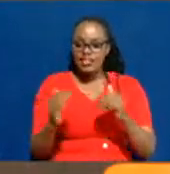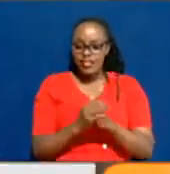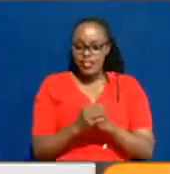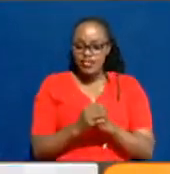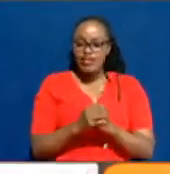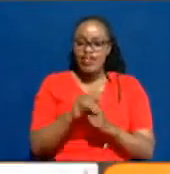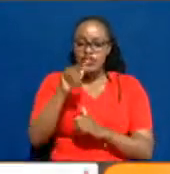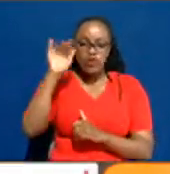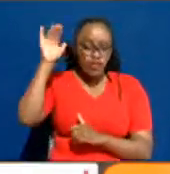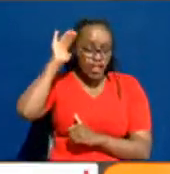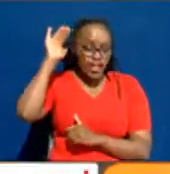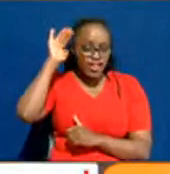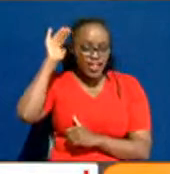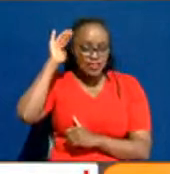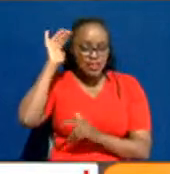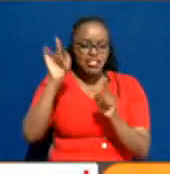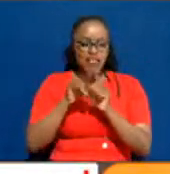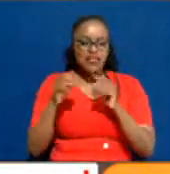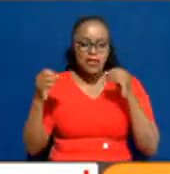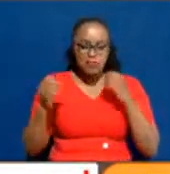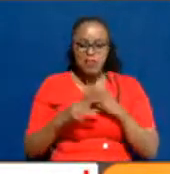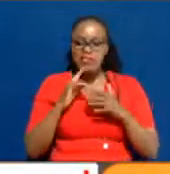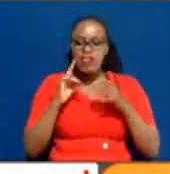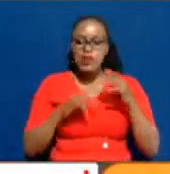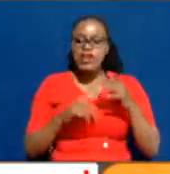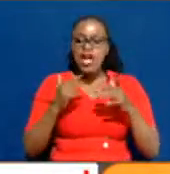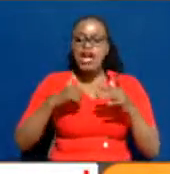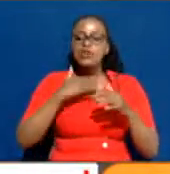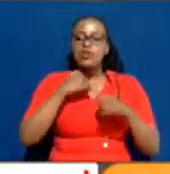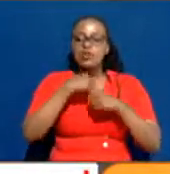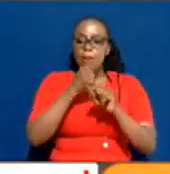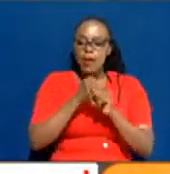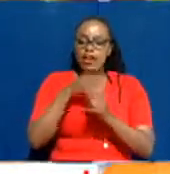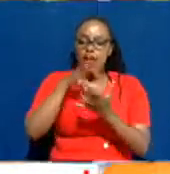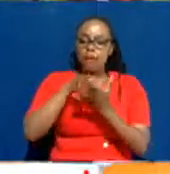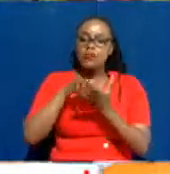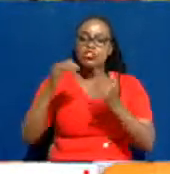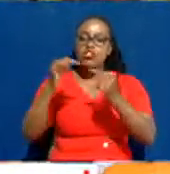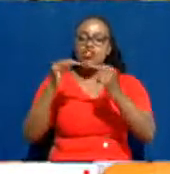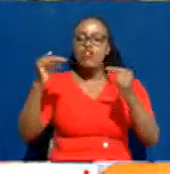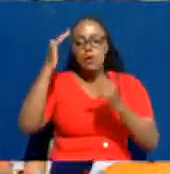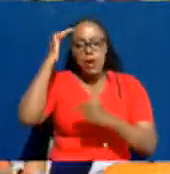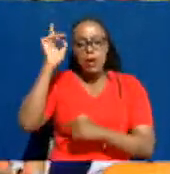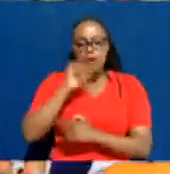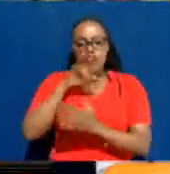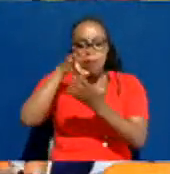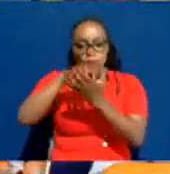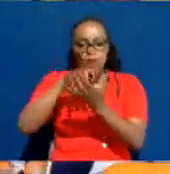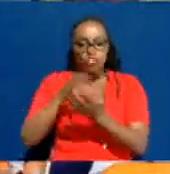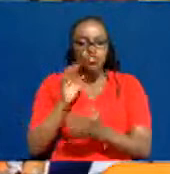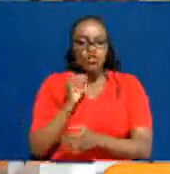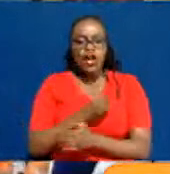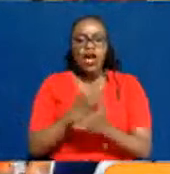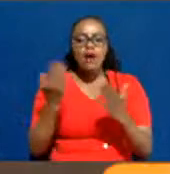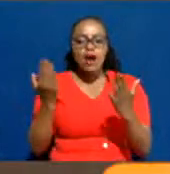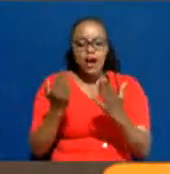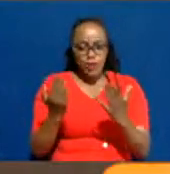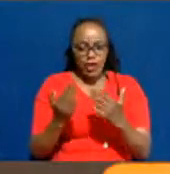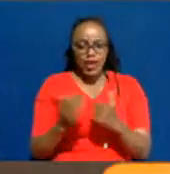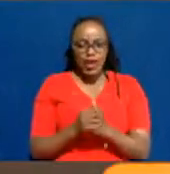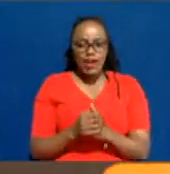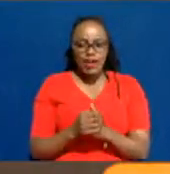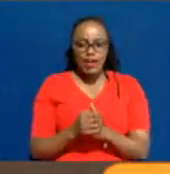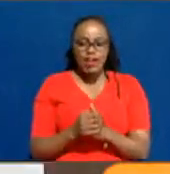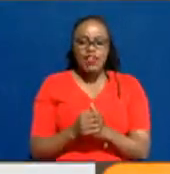Na ndio nasikia kwa sababu wanastuka wanaanza kusema oo tunataka kutengeneza kiti ya opposition tunajua kiti yetu pahali iko. Na